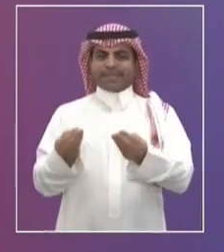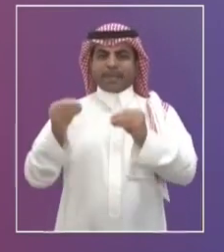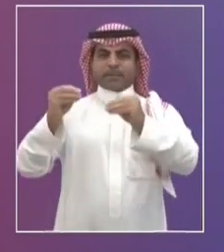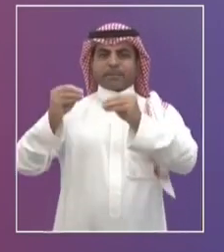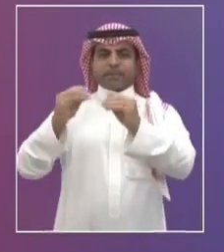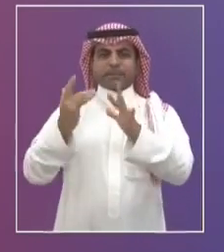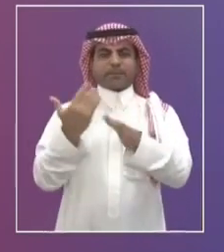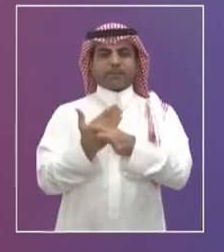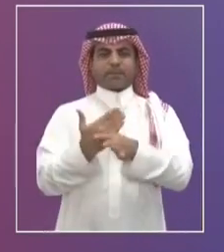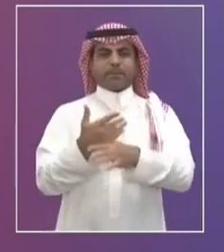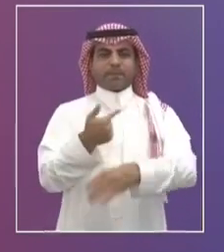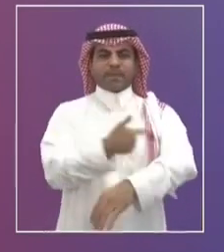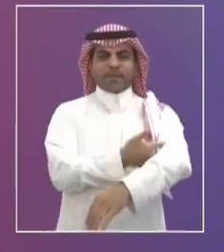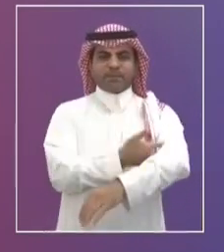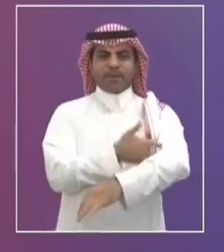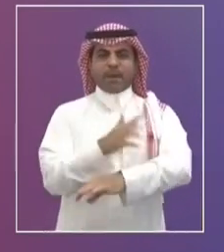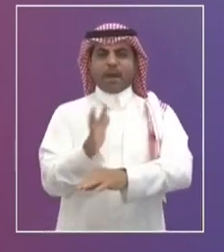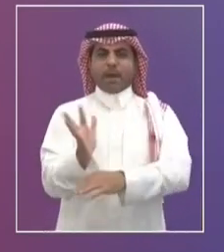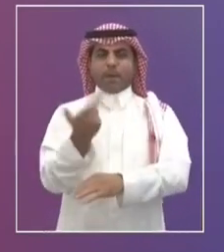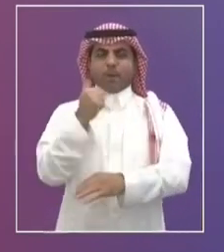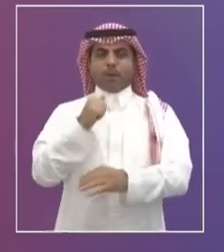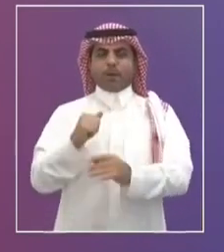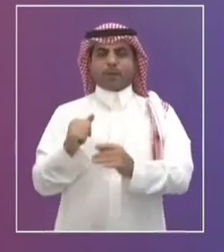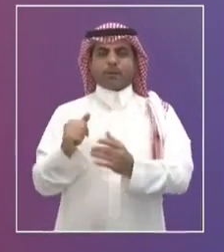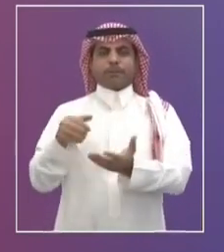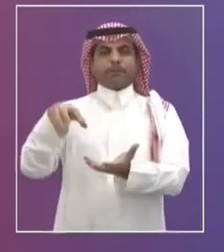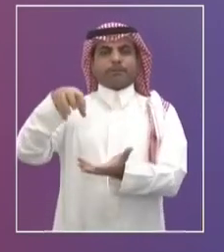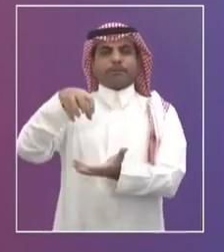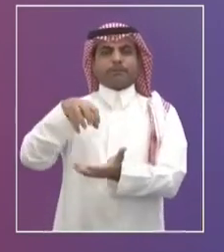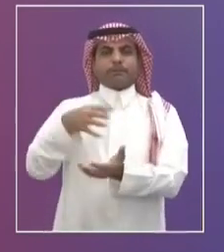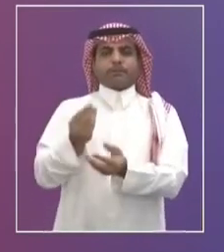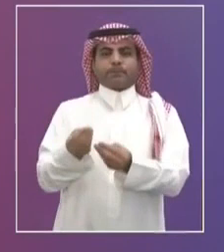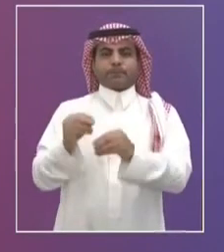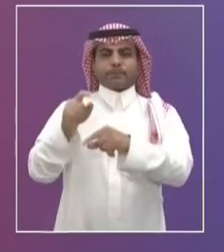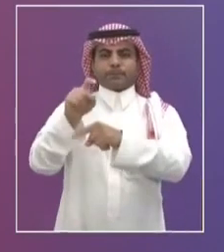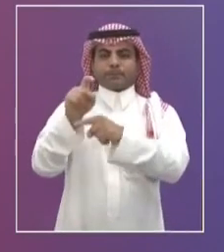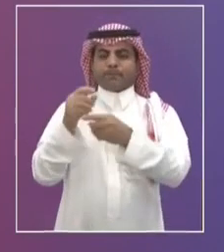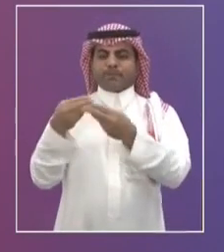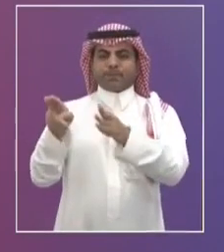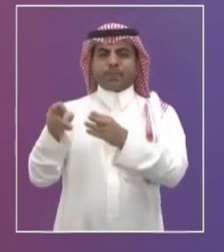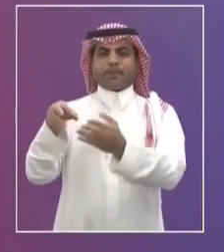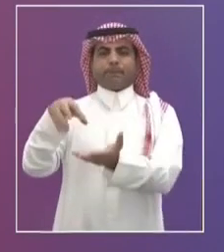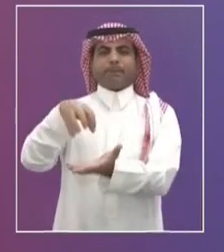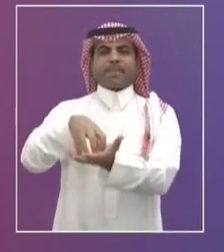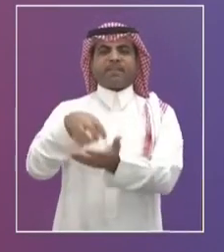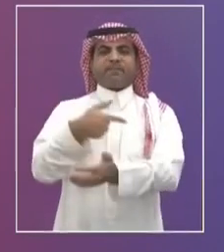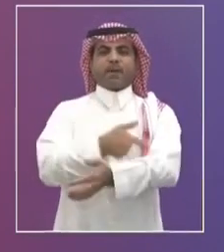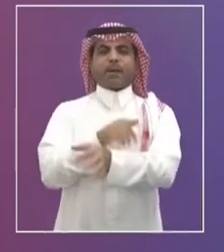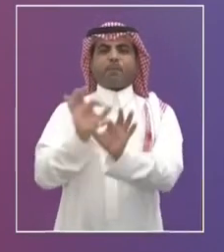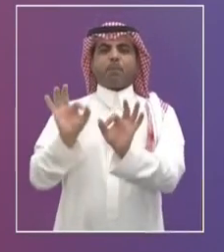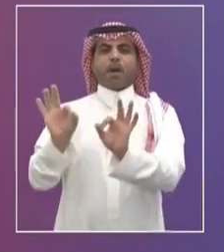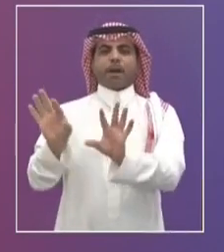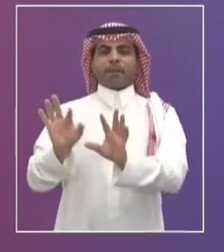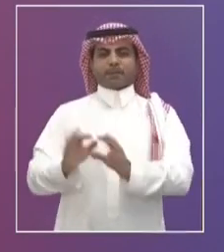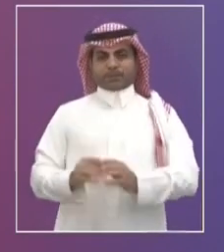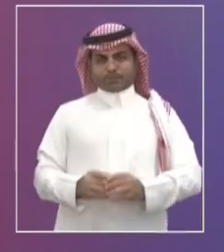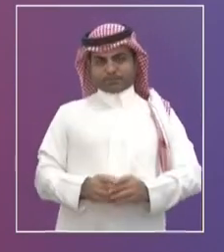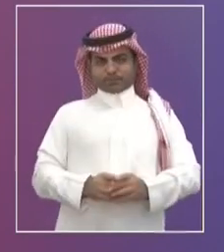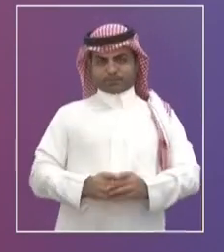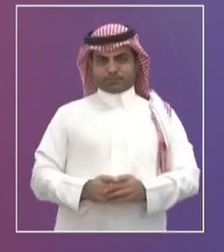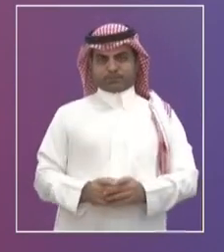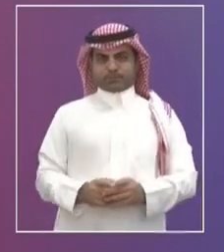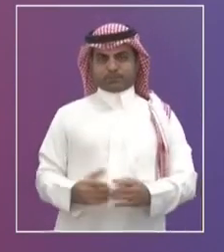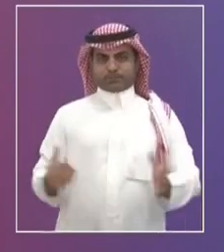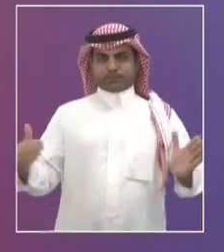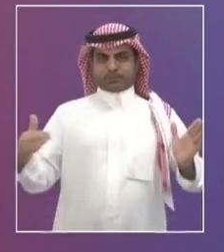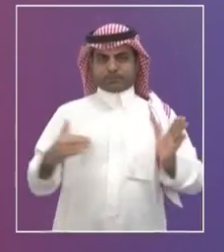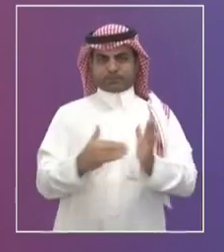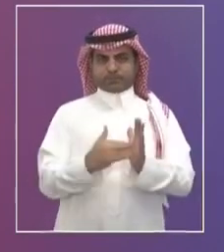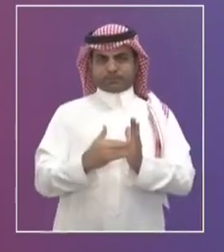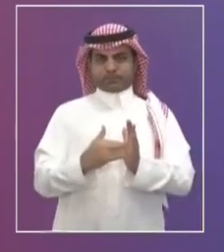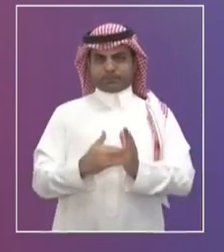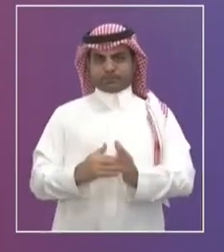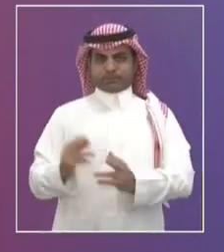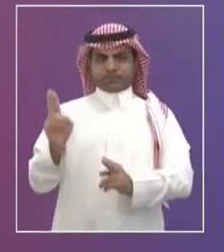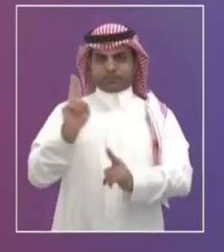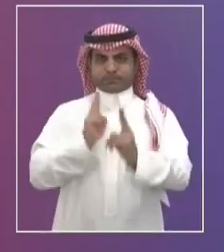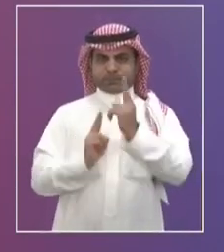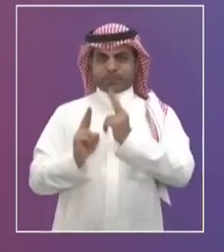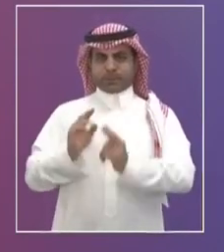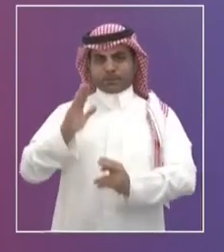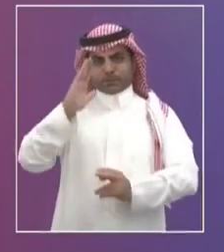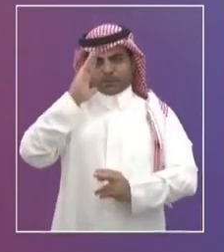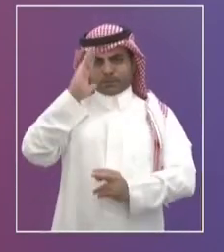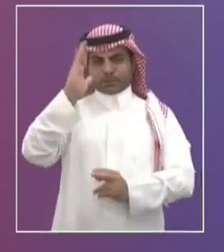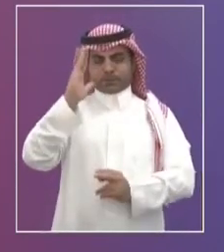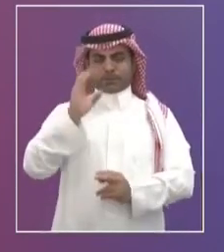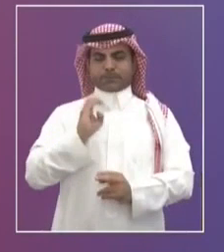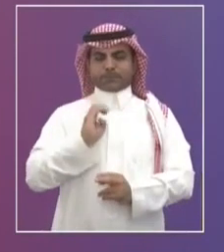في منشآت قائمة أو عن طريق افتتاح المستشفيات الميدانية. بالإشارة اللي وصلتني انتهت أسئلة الصحفيين،